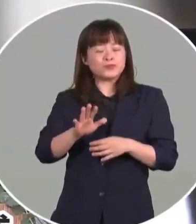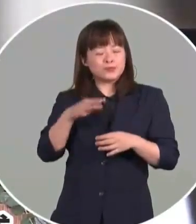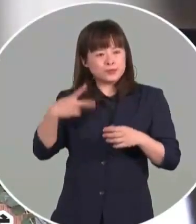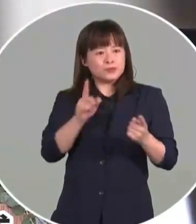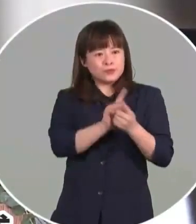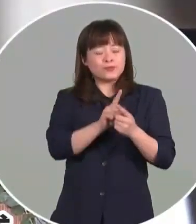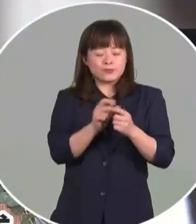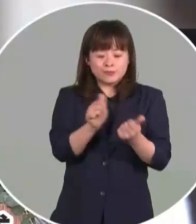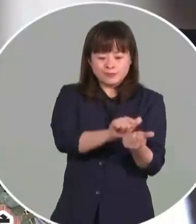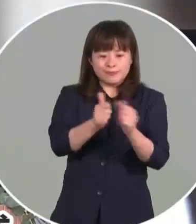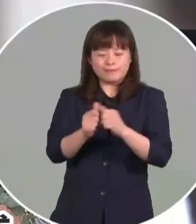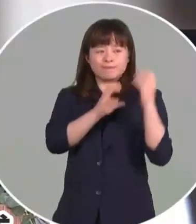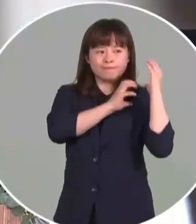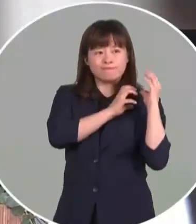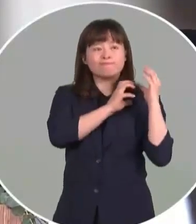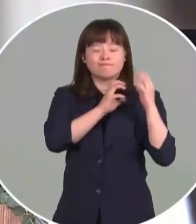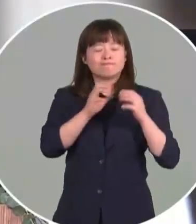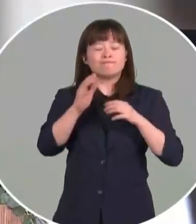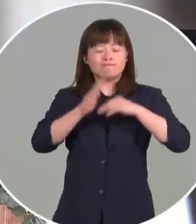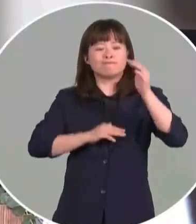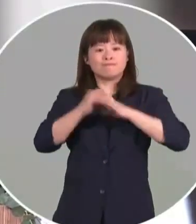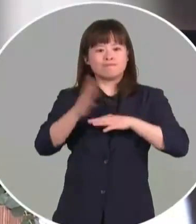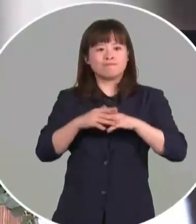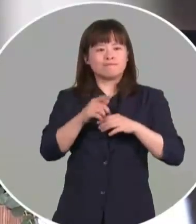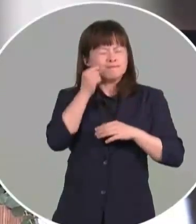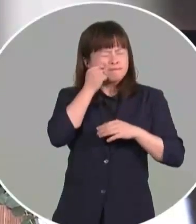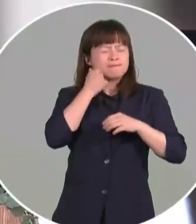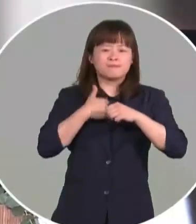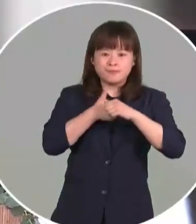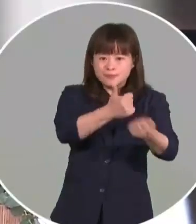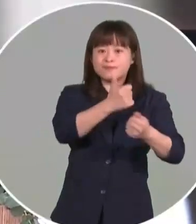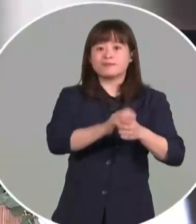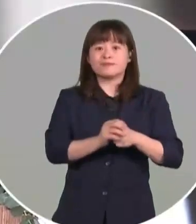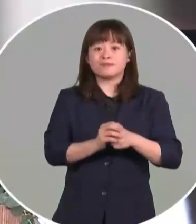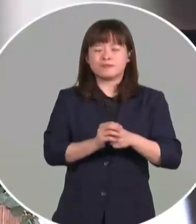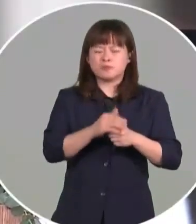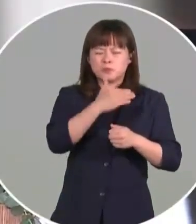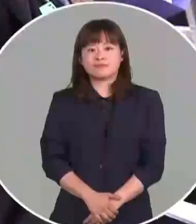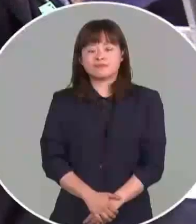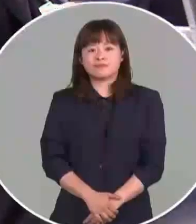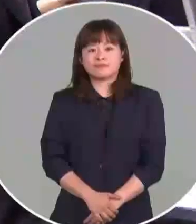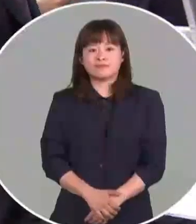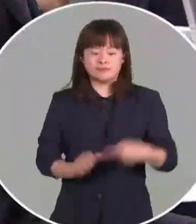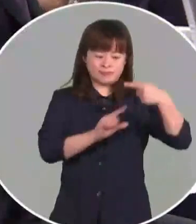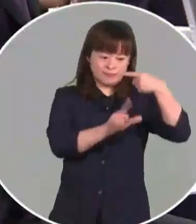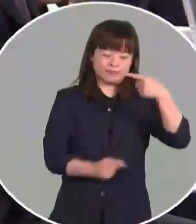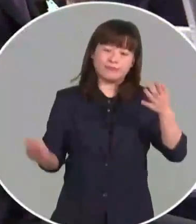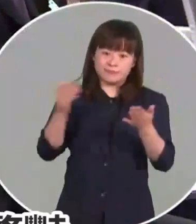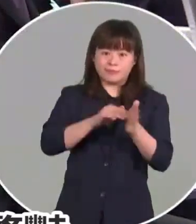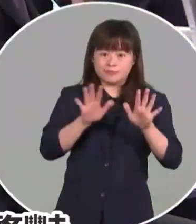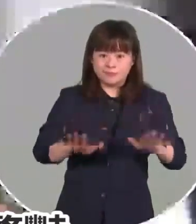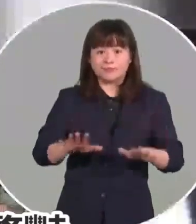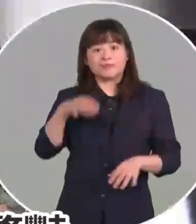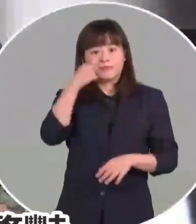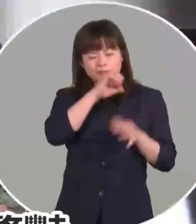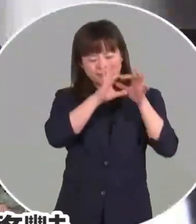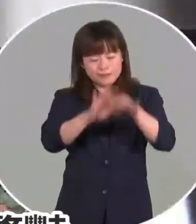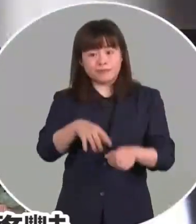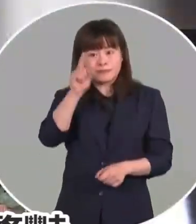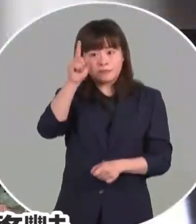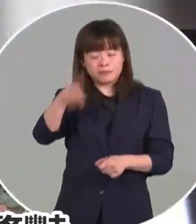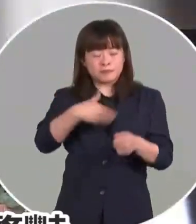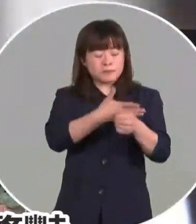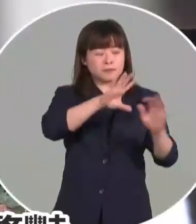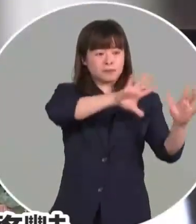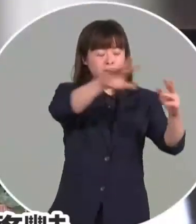我们对彼此的责任感克服挑战，渡过难关。从一月到现在，台湾连续两